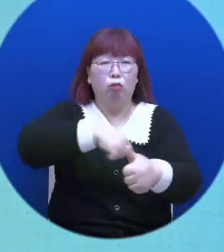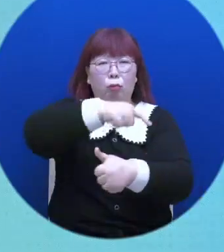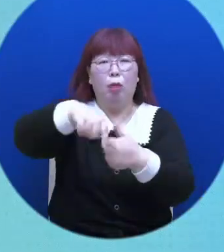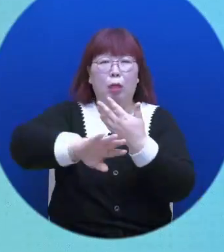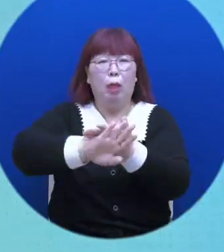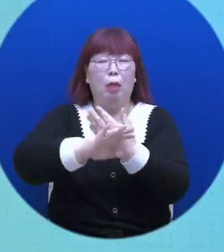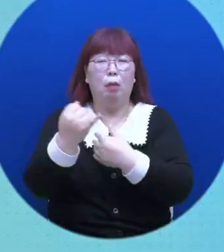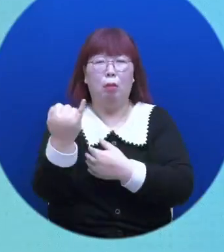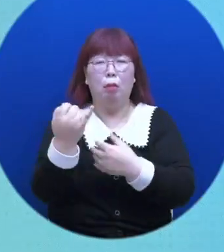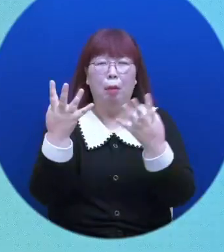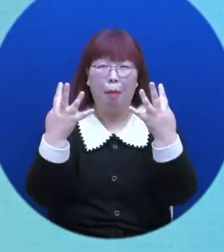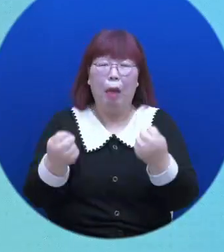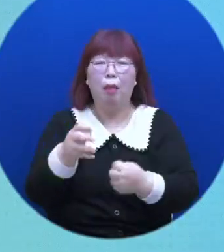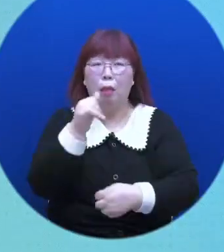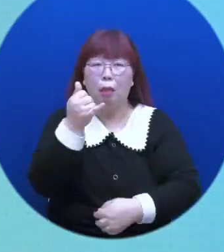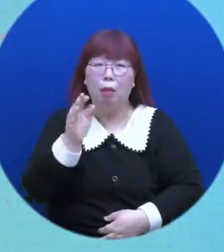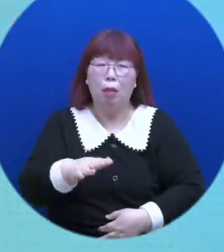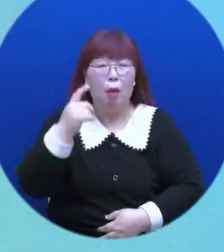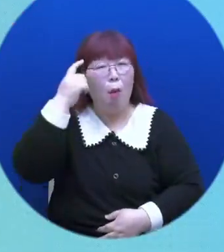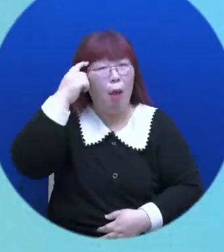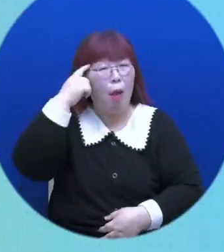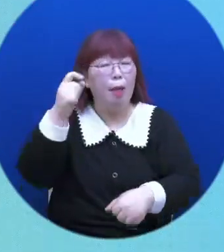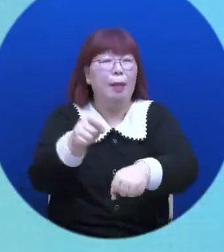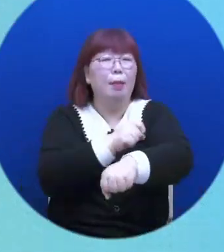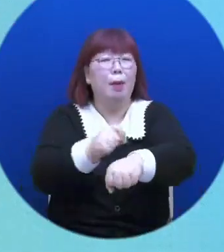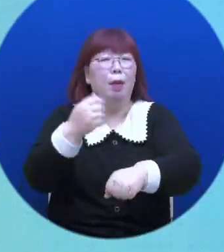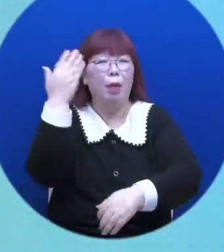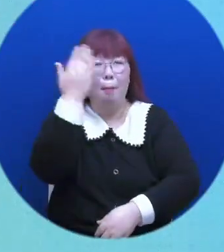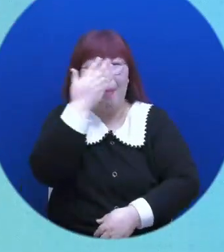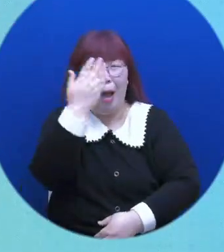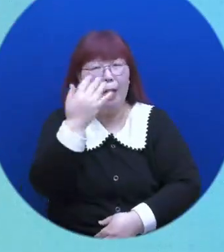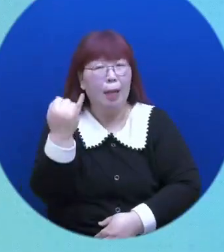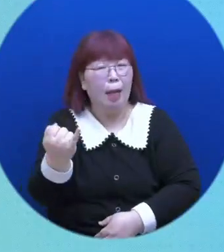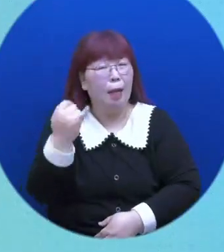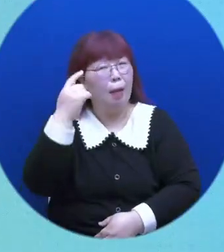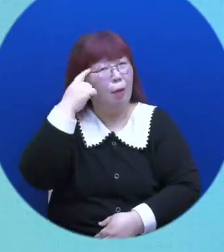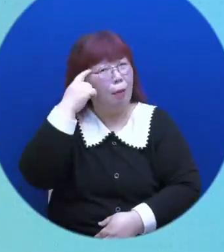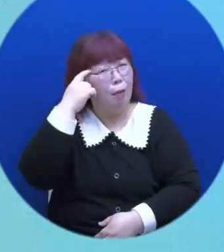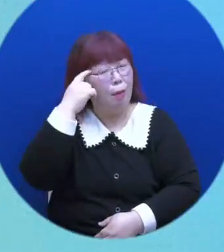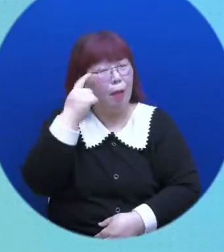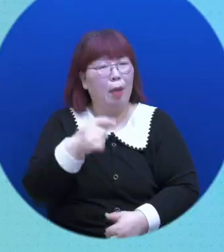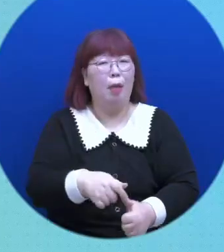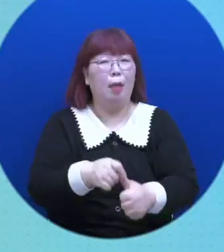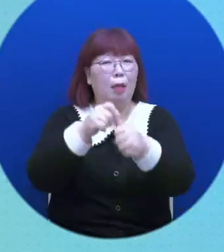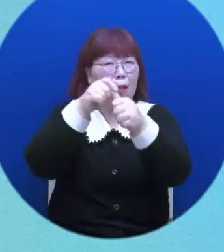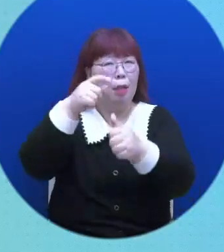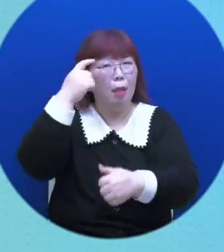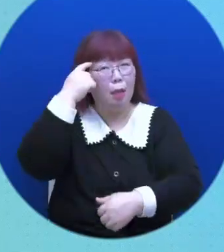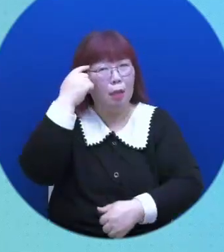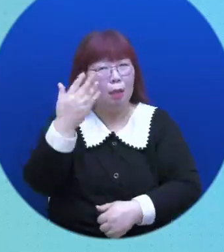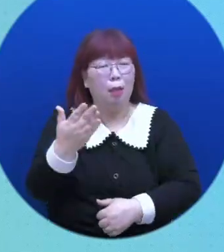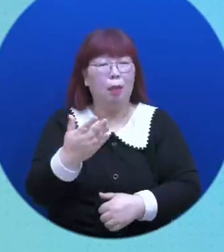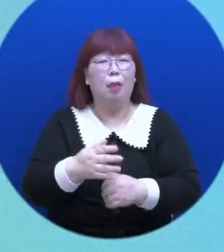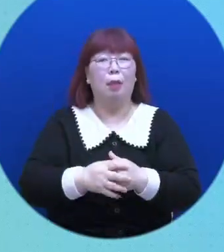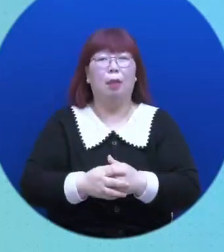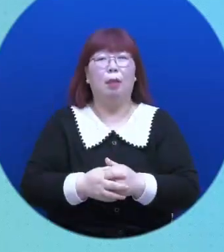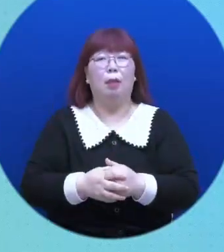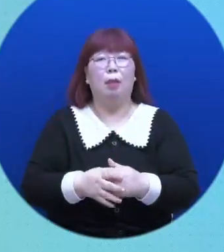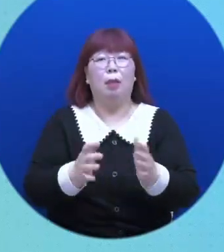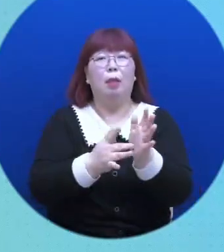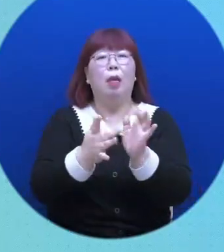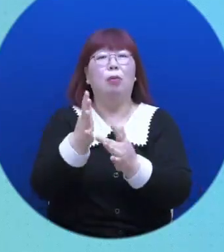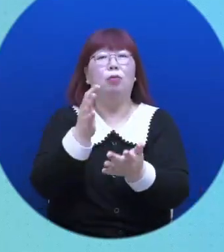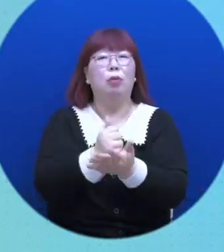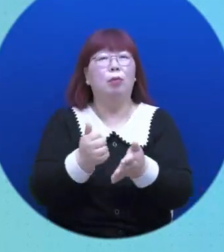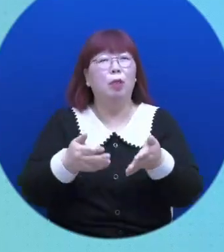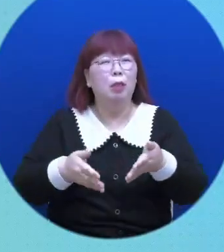여자도 많잖아요. 그런데 그 중에서 왜 하필이면 마리아를 예수님을